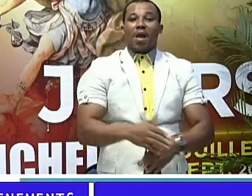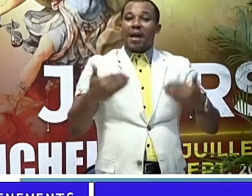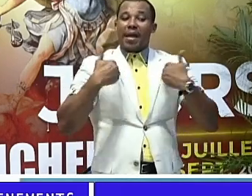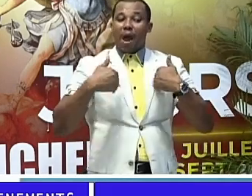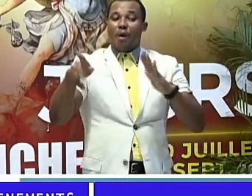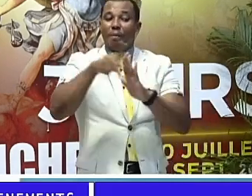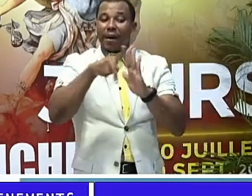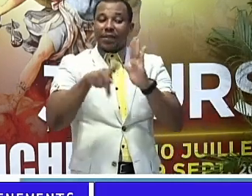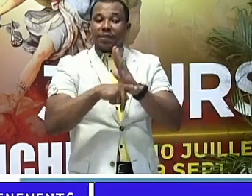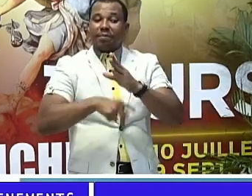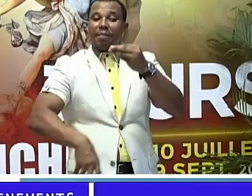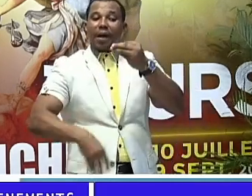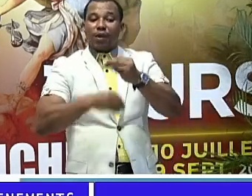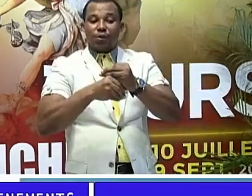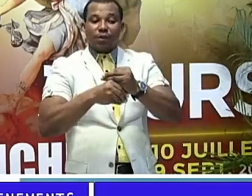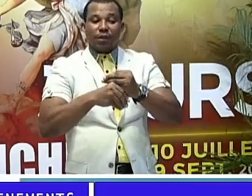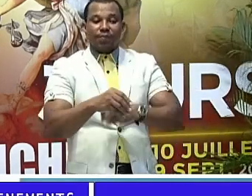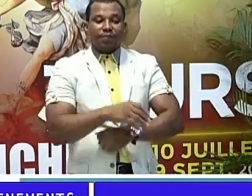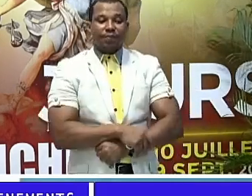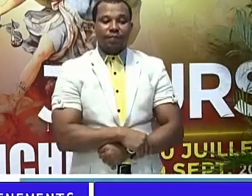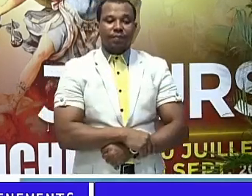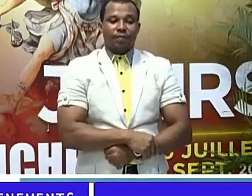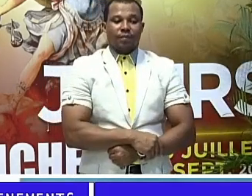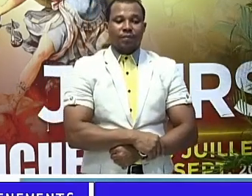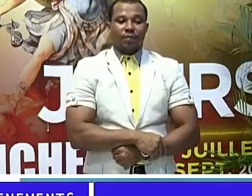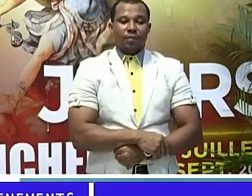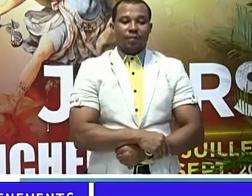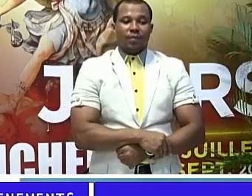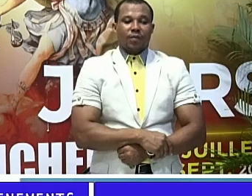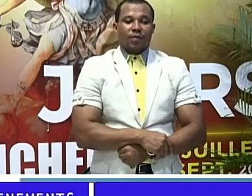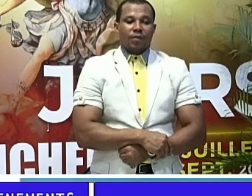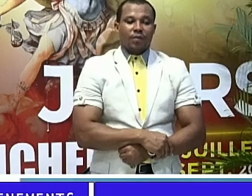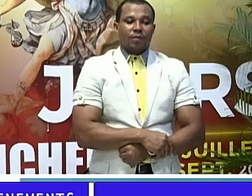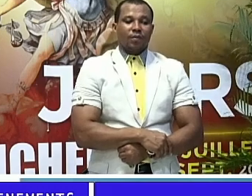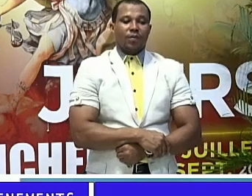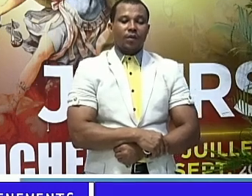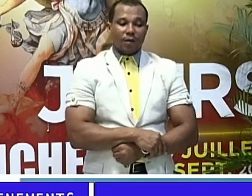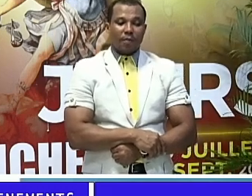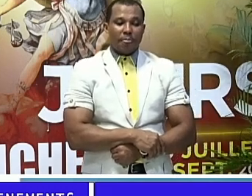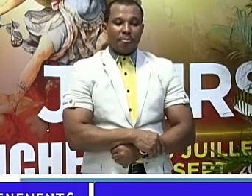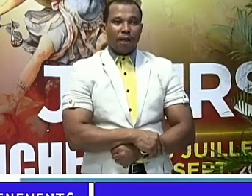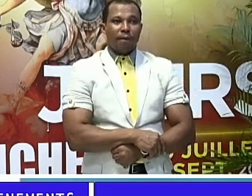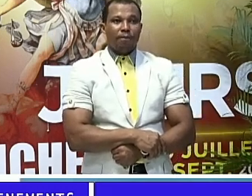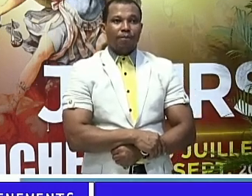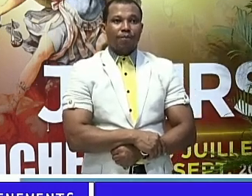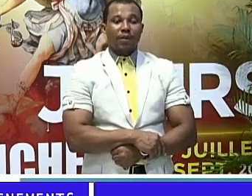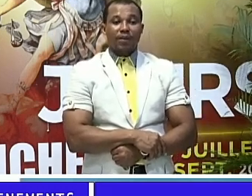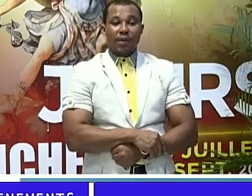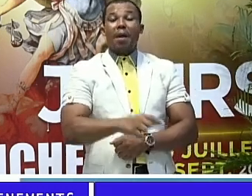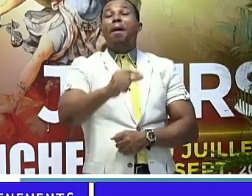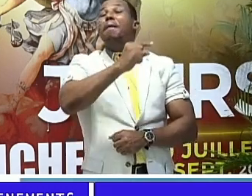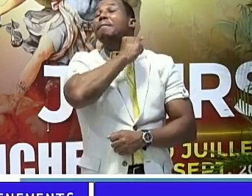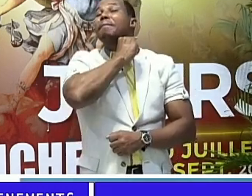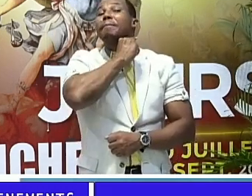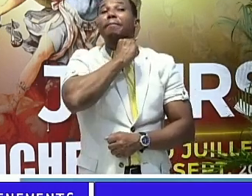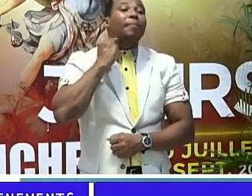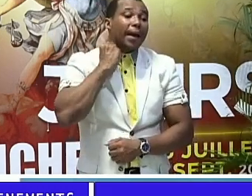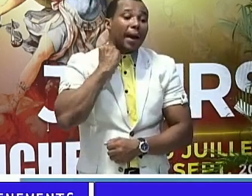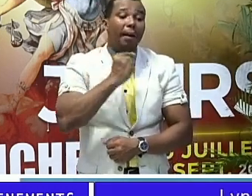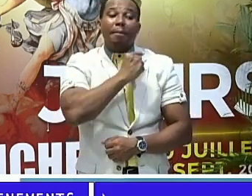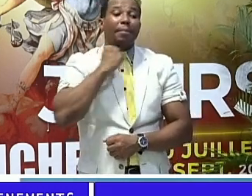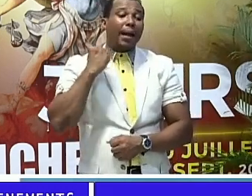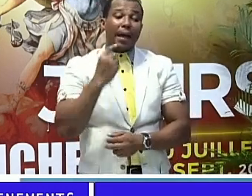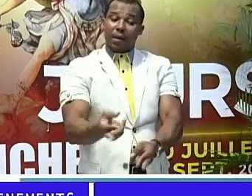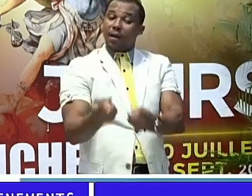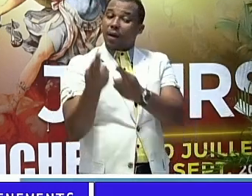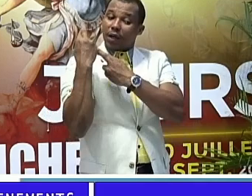ajouté. C'est PA qui doit approuver chaque nouveau membre chorale. Par exemple, chaque monde qui a pas entré